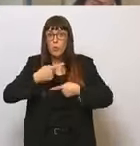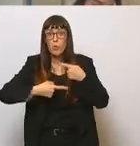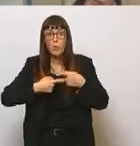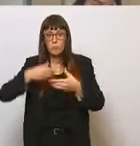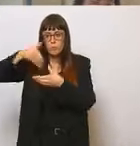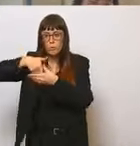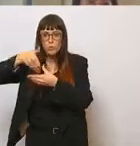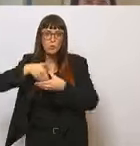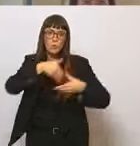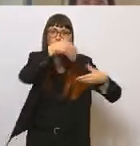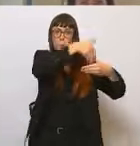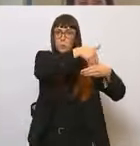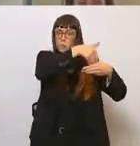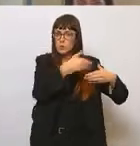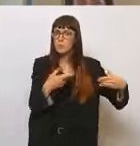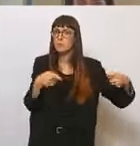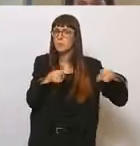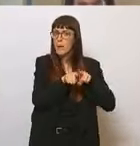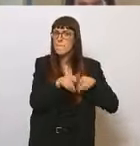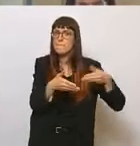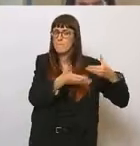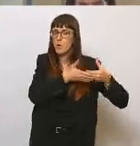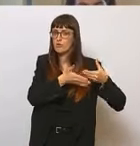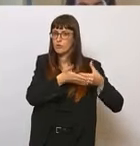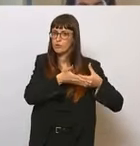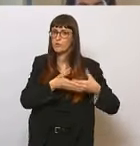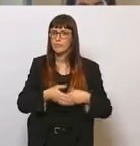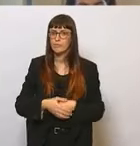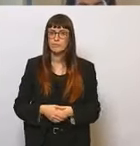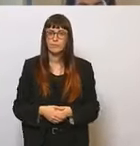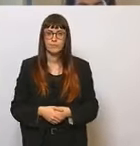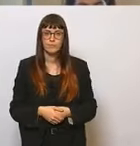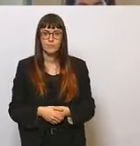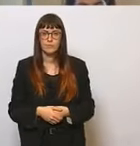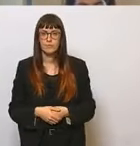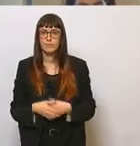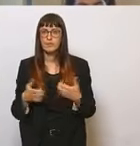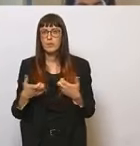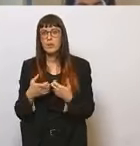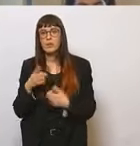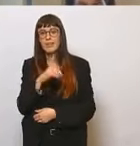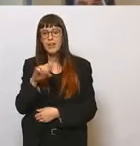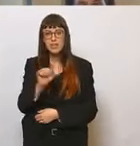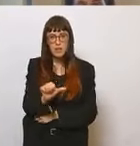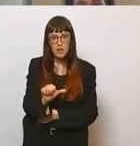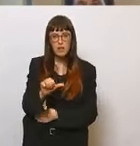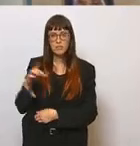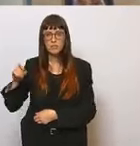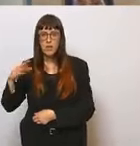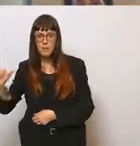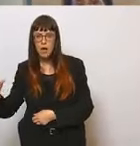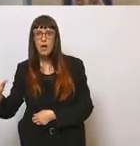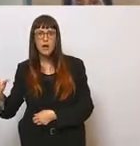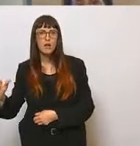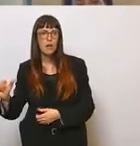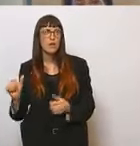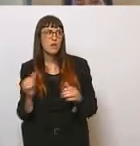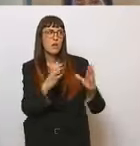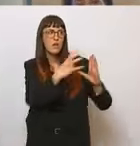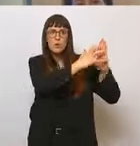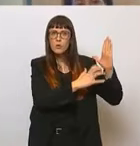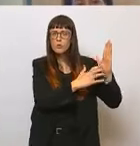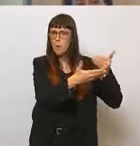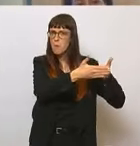contenu que ce que nous avons fait aussi avec cette séparation entre le DMA et le DSA. Alors, nous ne savons pas ce qui